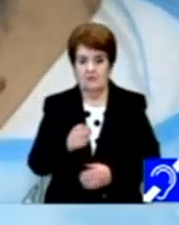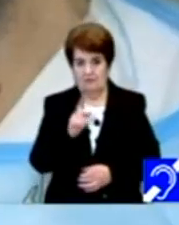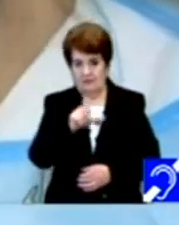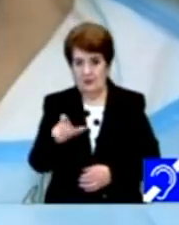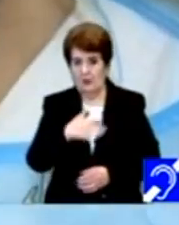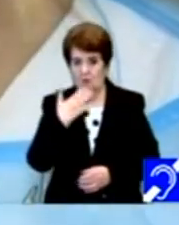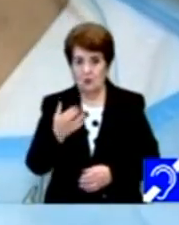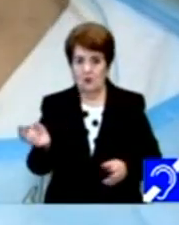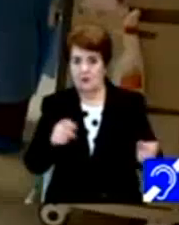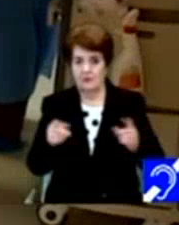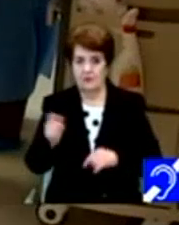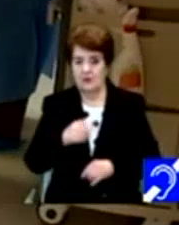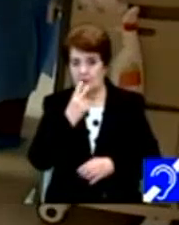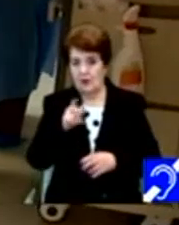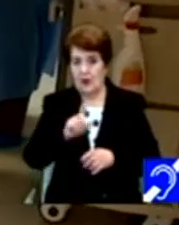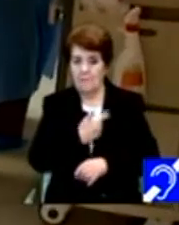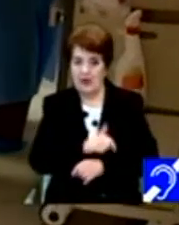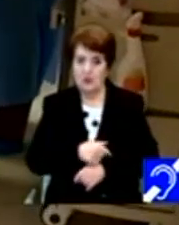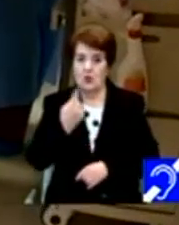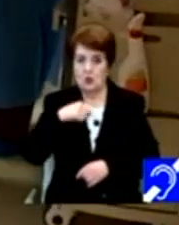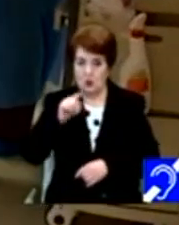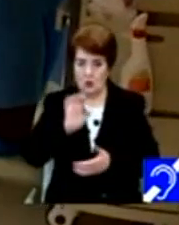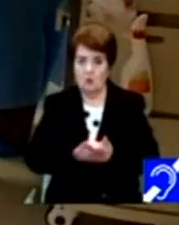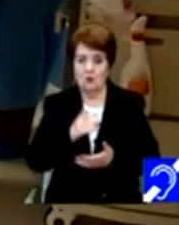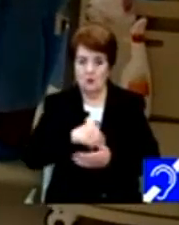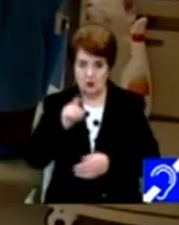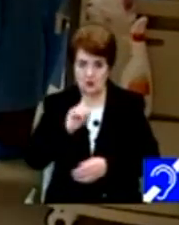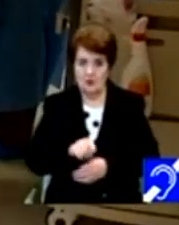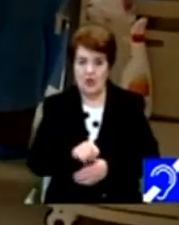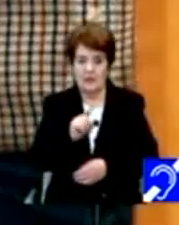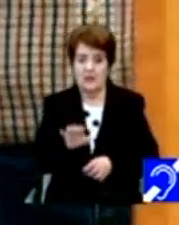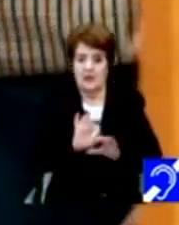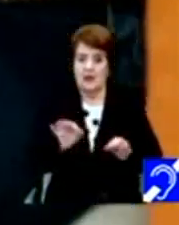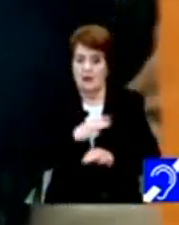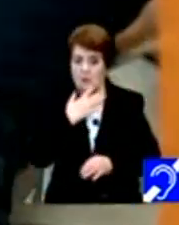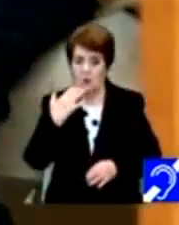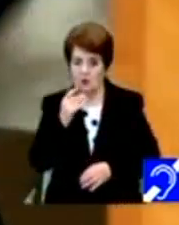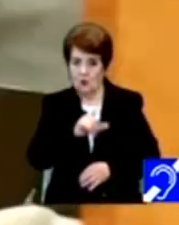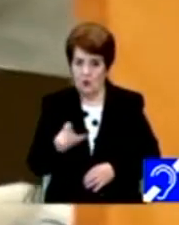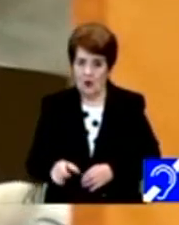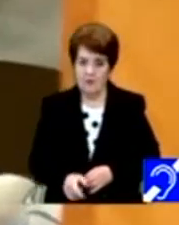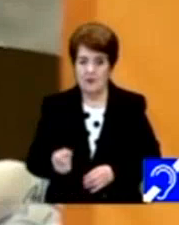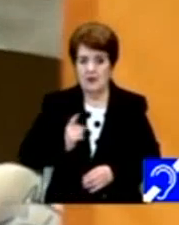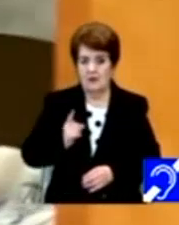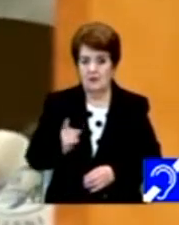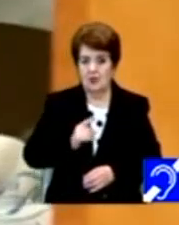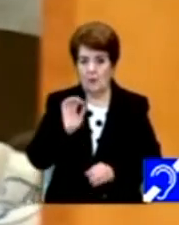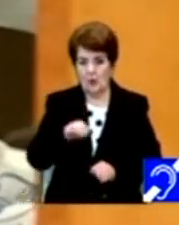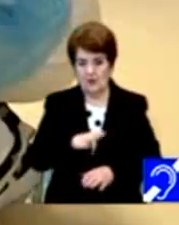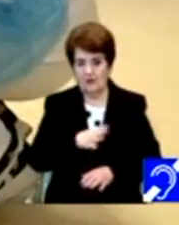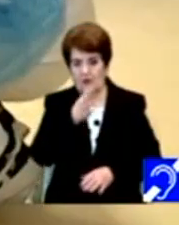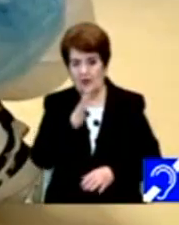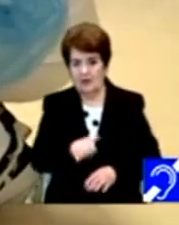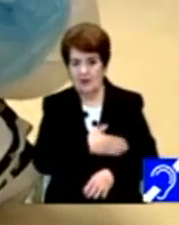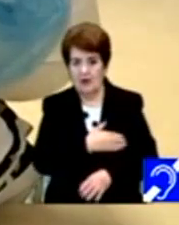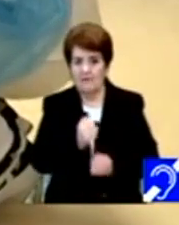și, bineînțeles, paturi nu mai sunt. Medicii recunosc că, în ciuda eforturilor lor, din cauza numărului mare de pacienți, timpii de așteptare pot fi uneori mari.